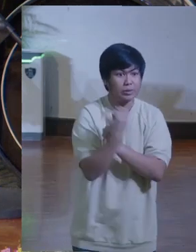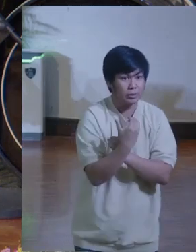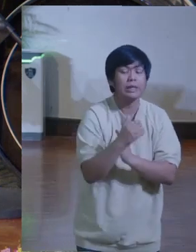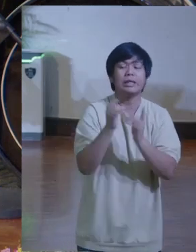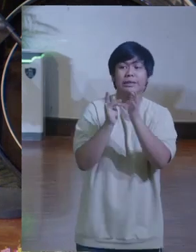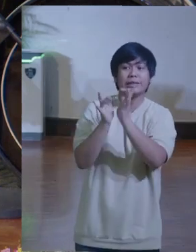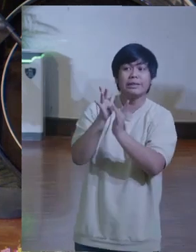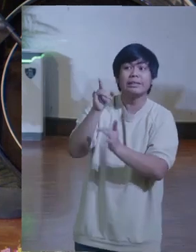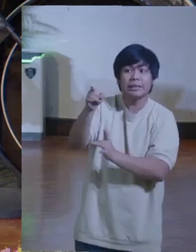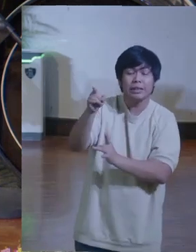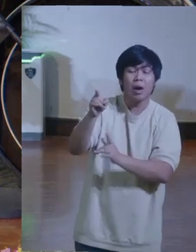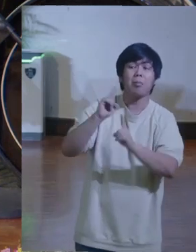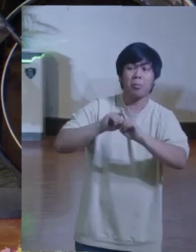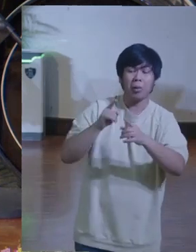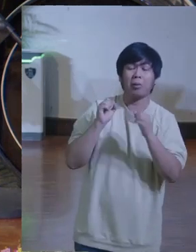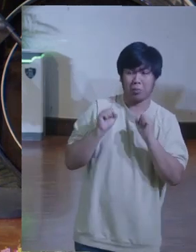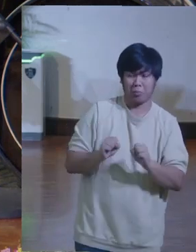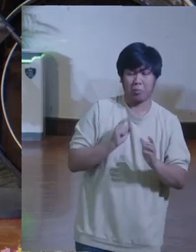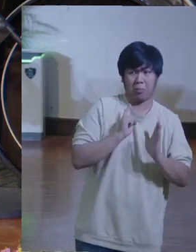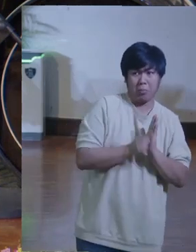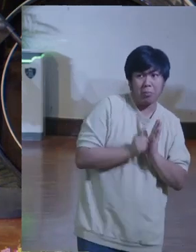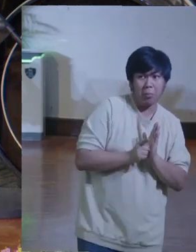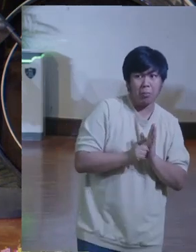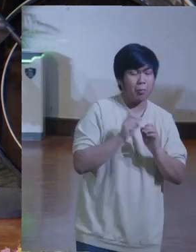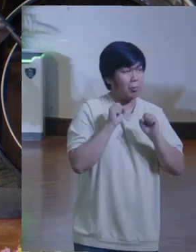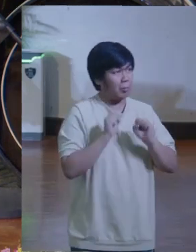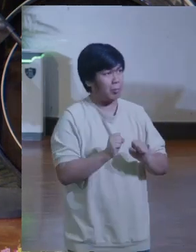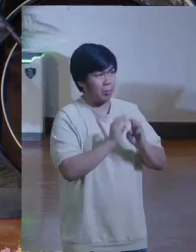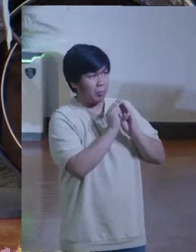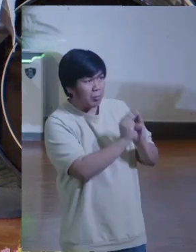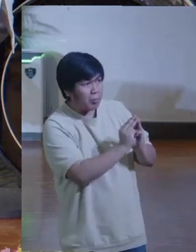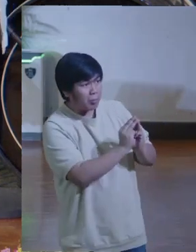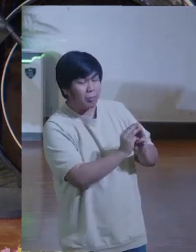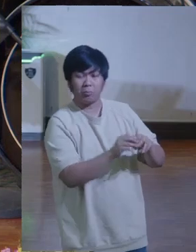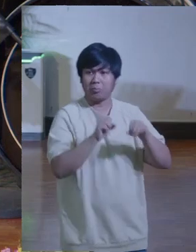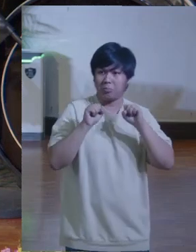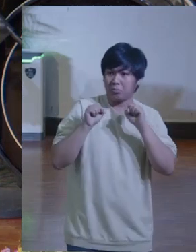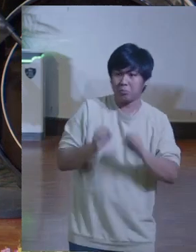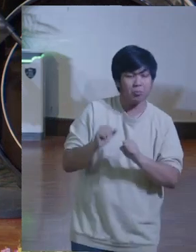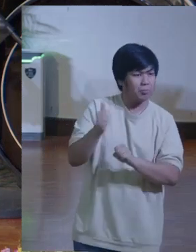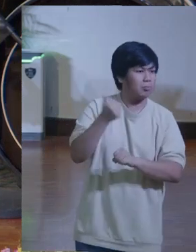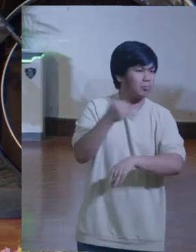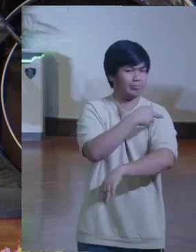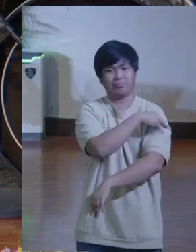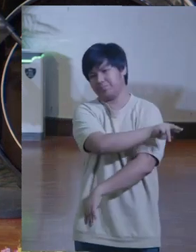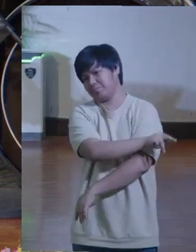pero pwede rin si Buddha, pwede rin si Allah, pwede rin si